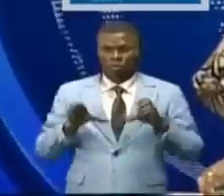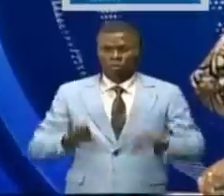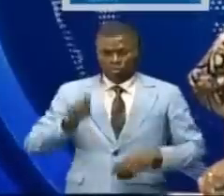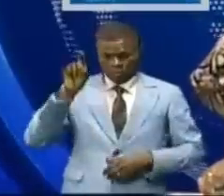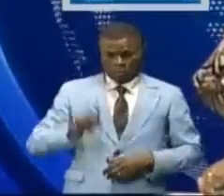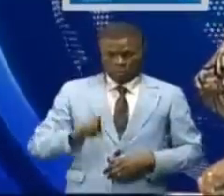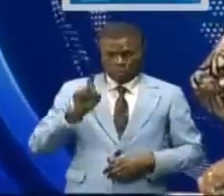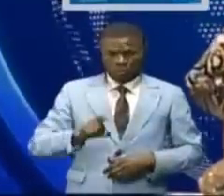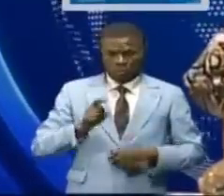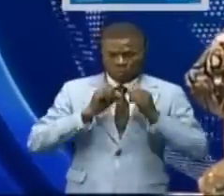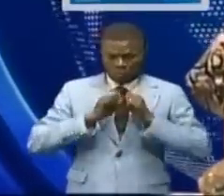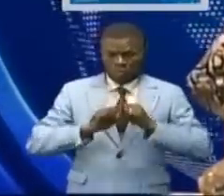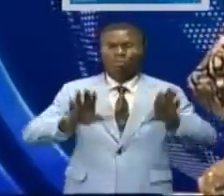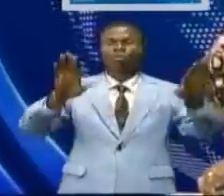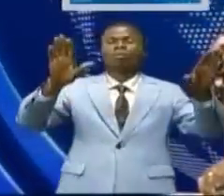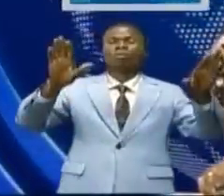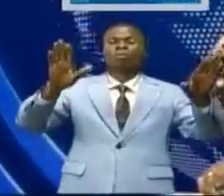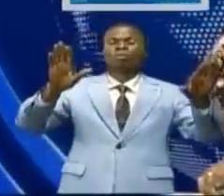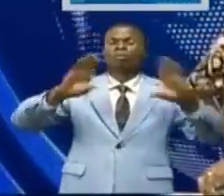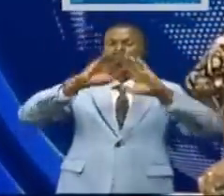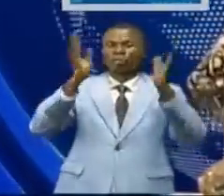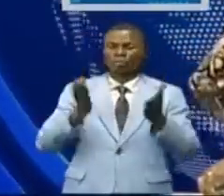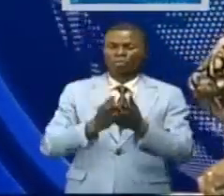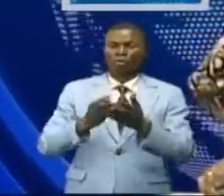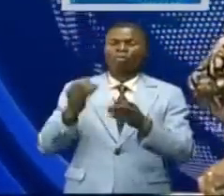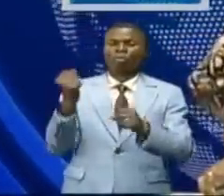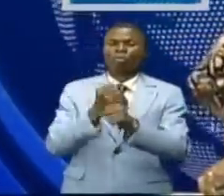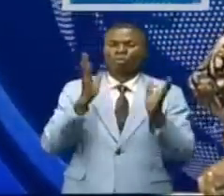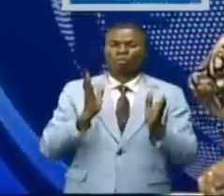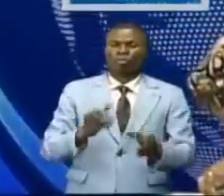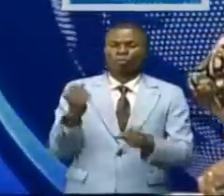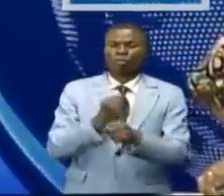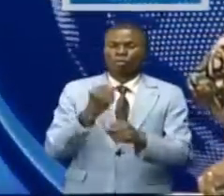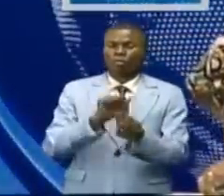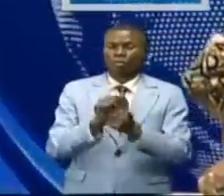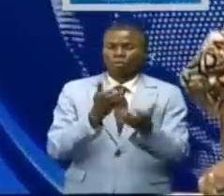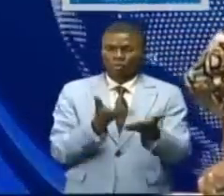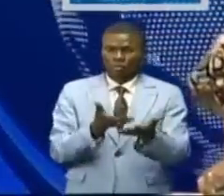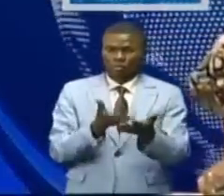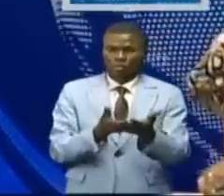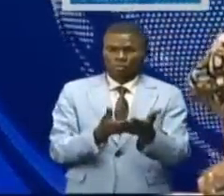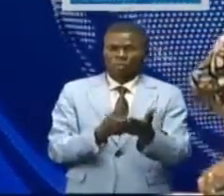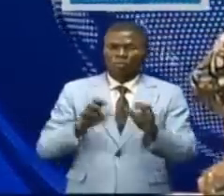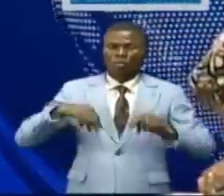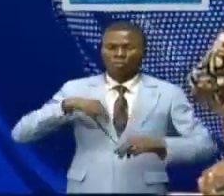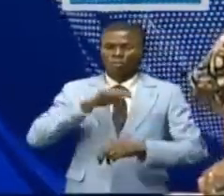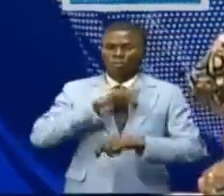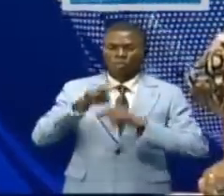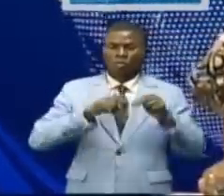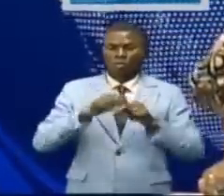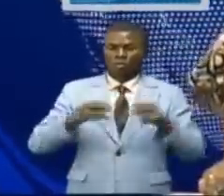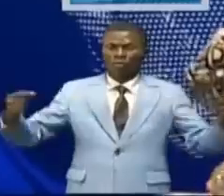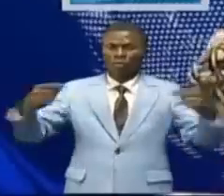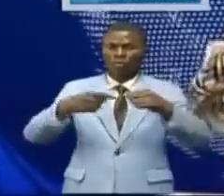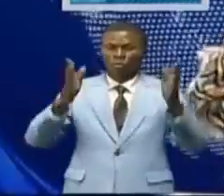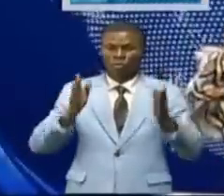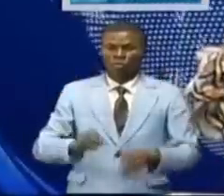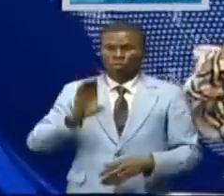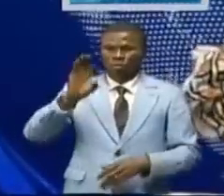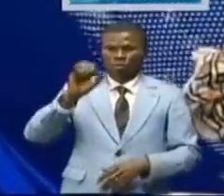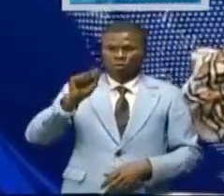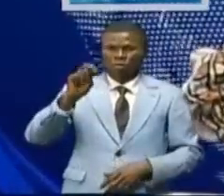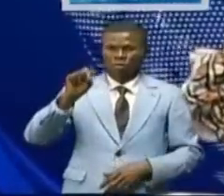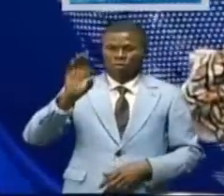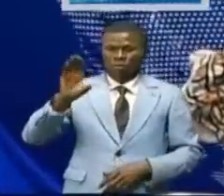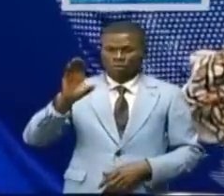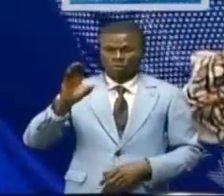être vulgarisée auprès de tous les acteurs œuvrant dans ce secteur. La Commission nationale de concurrence, CONAC, a réuni